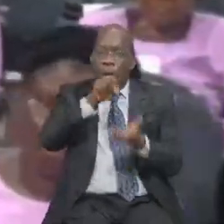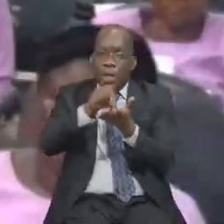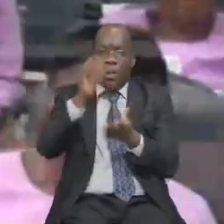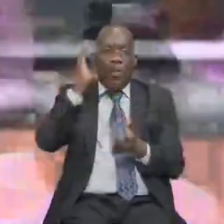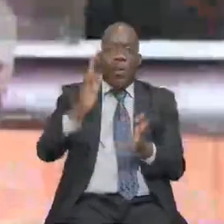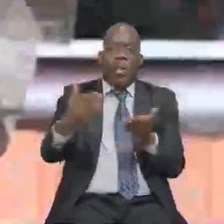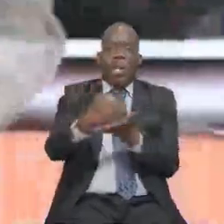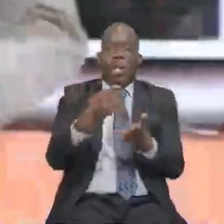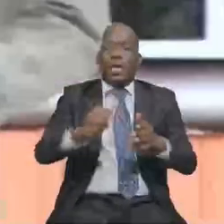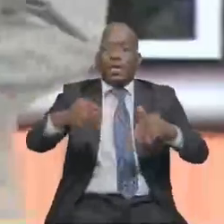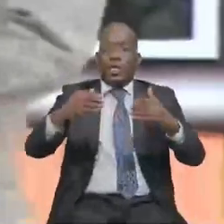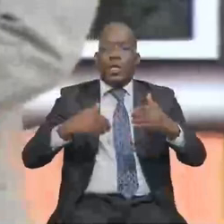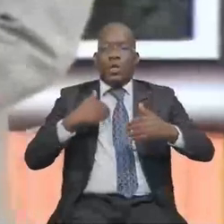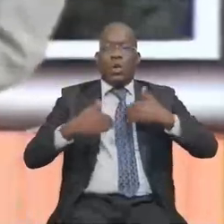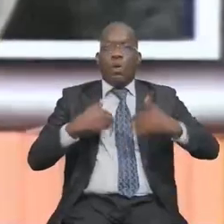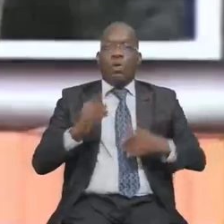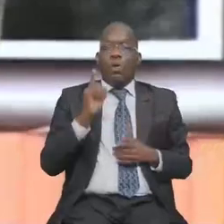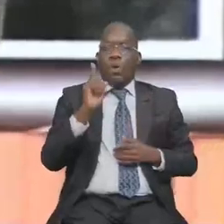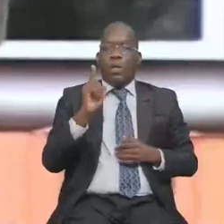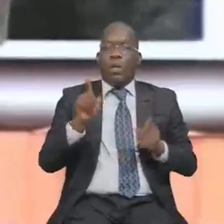Mais vous n'avez pas voulu.